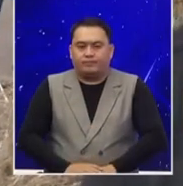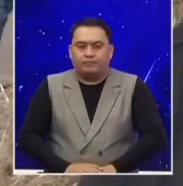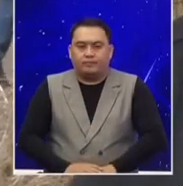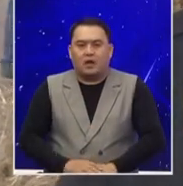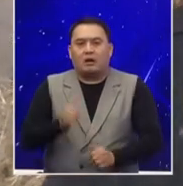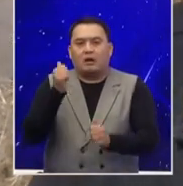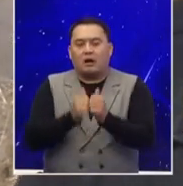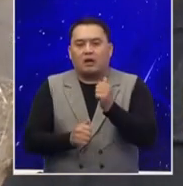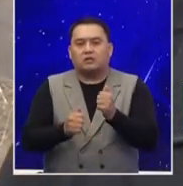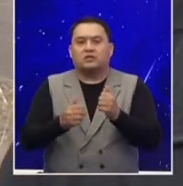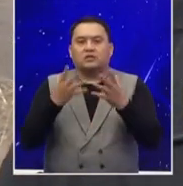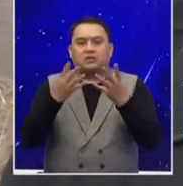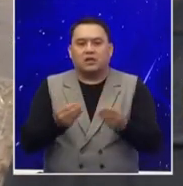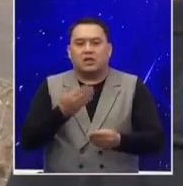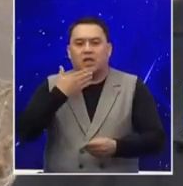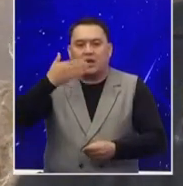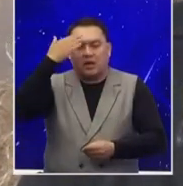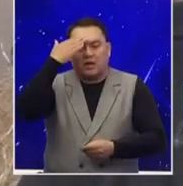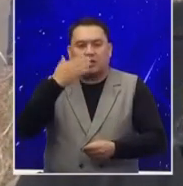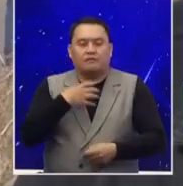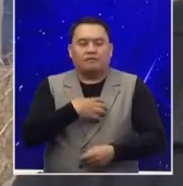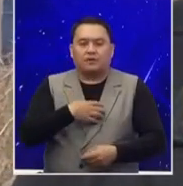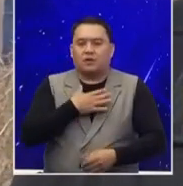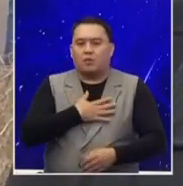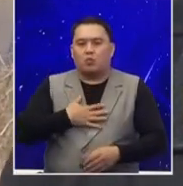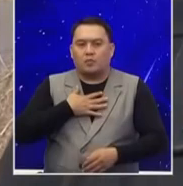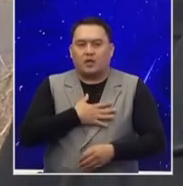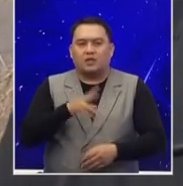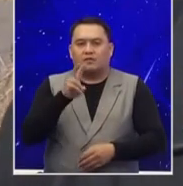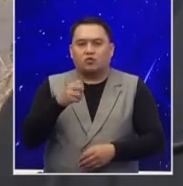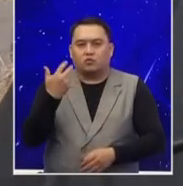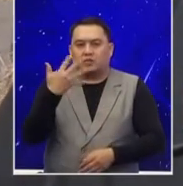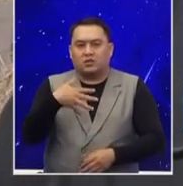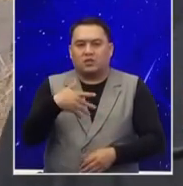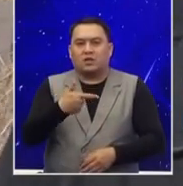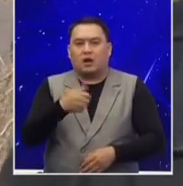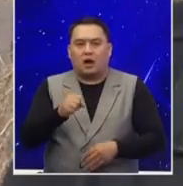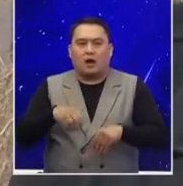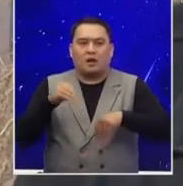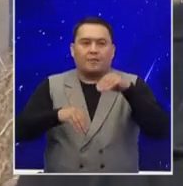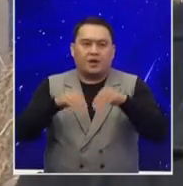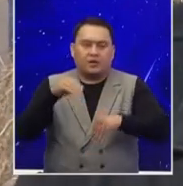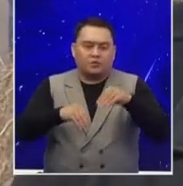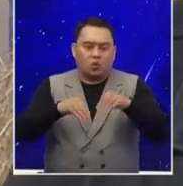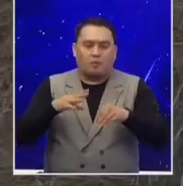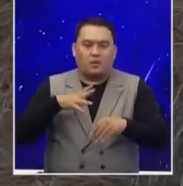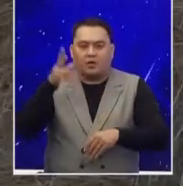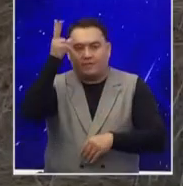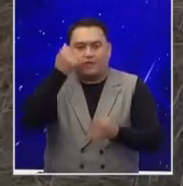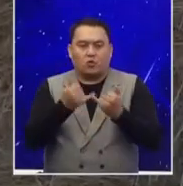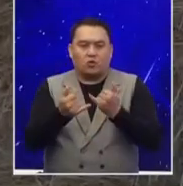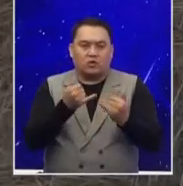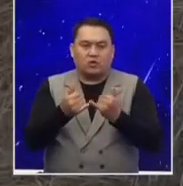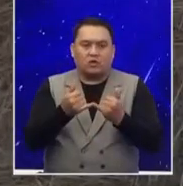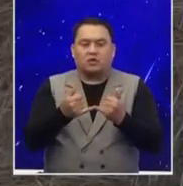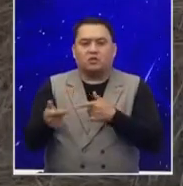Каждый день лета очень важен для зимы. Мы переживали. На 250 гектарах мы посадили овес и ячмень. И вот еще 300